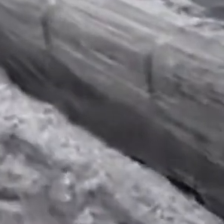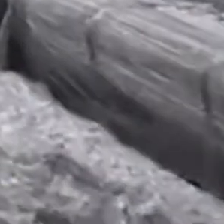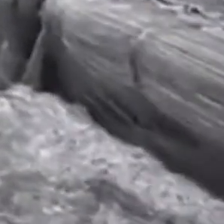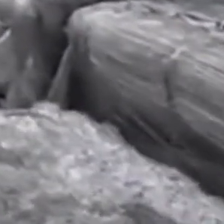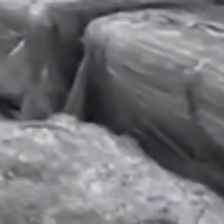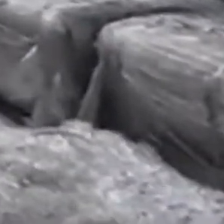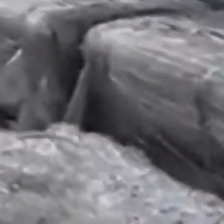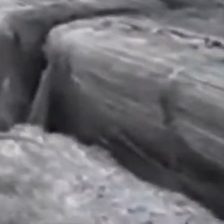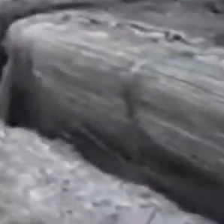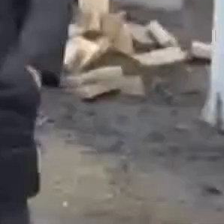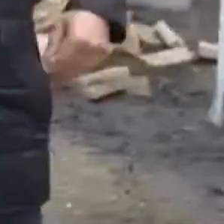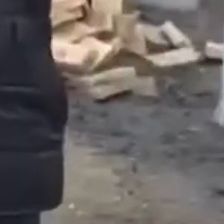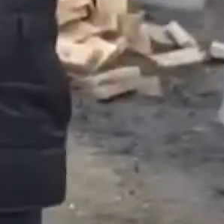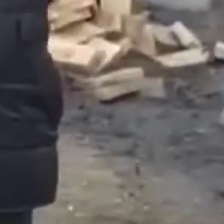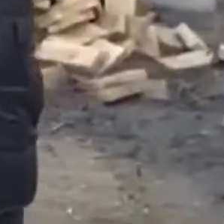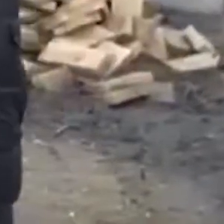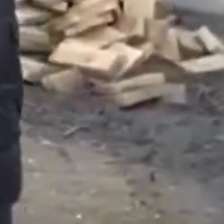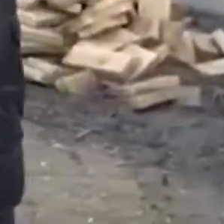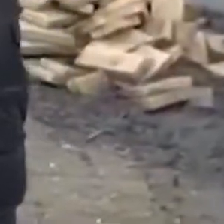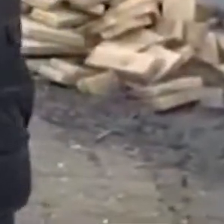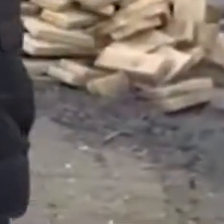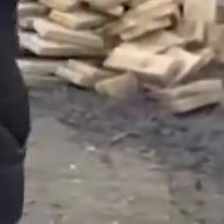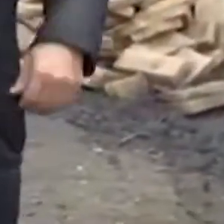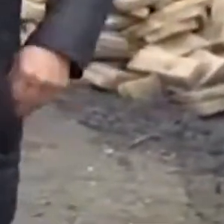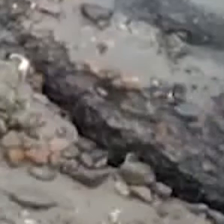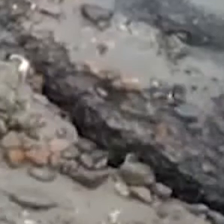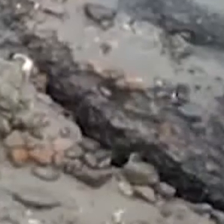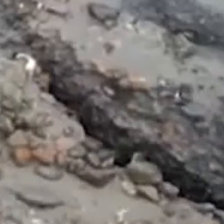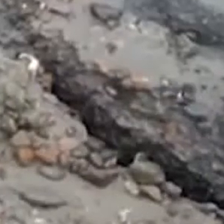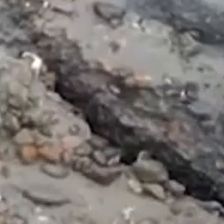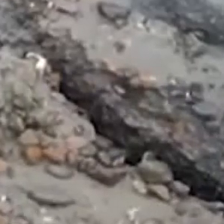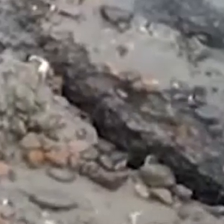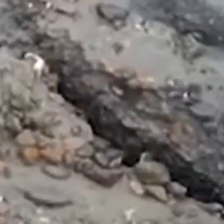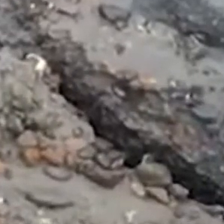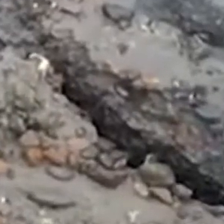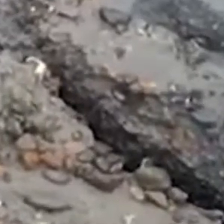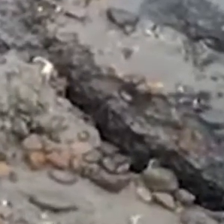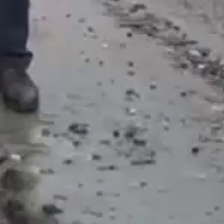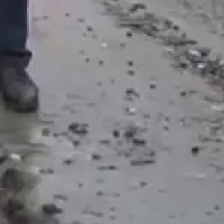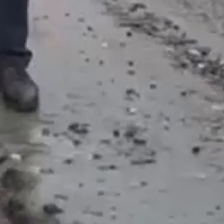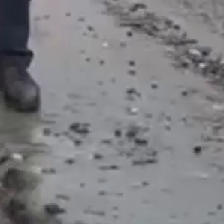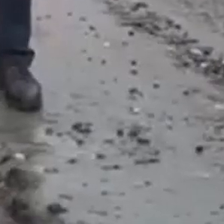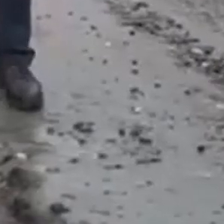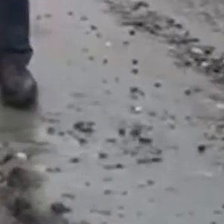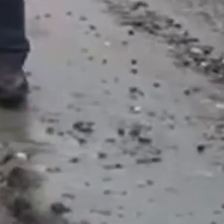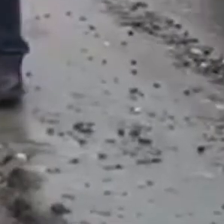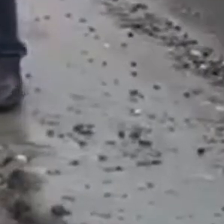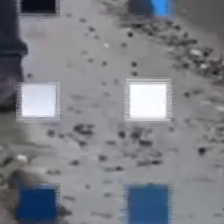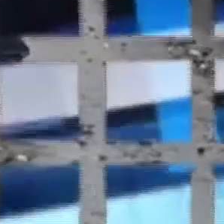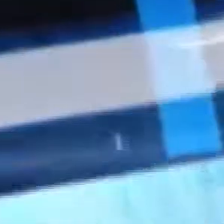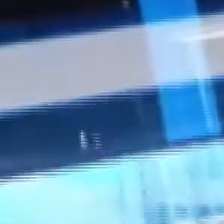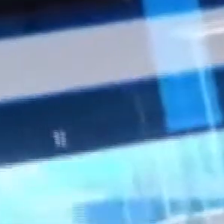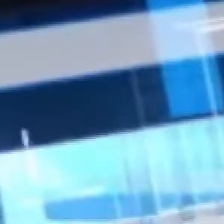Центральный парк будет сдан в эксплуатацию в этом году. Аким города вместе с руководителями отделов ознакомился с ходом реконструкции